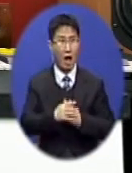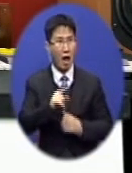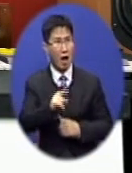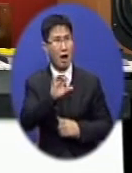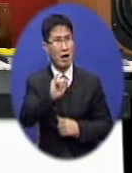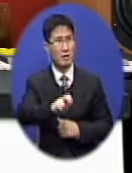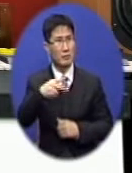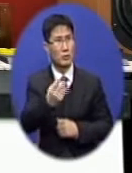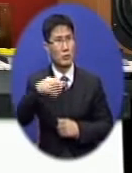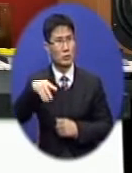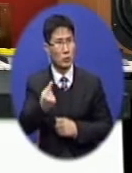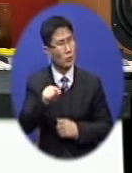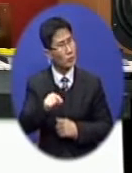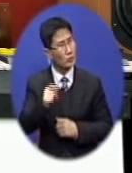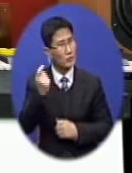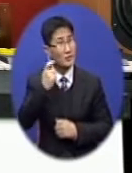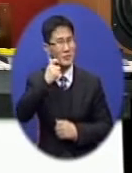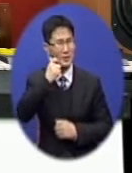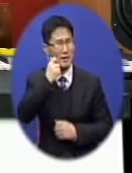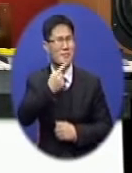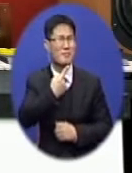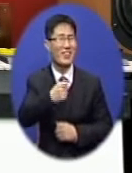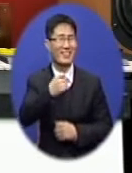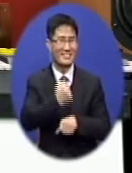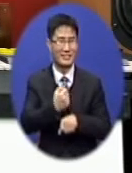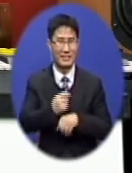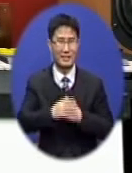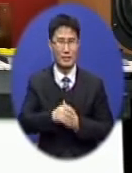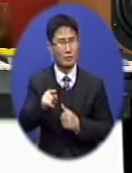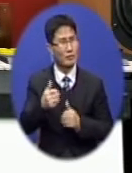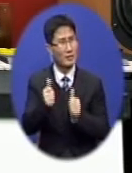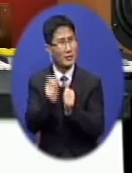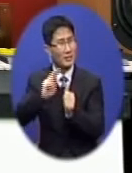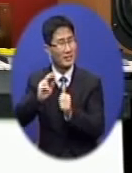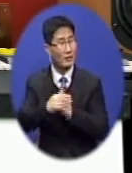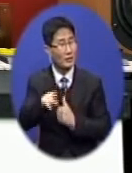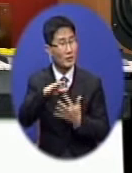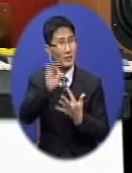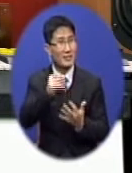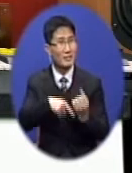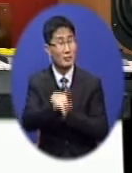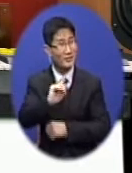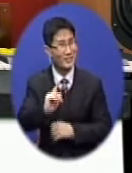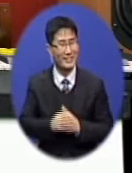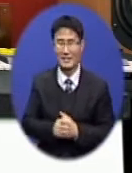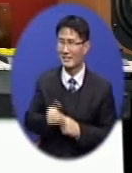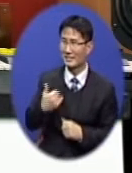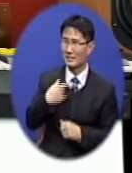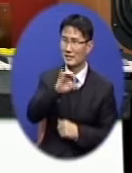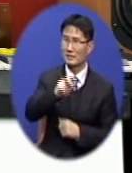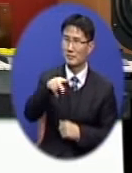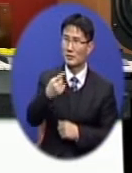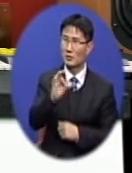아, 인동초라는 노래도 또 듣지도 못하고 할 뻔했네. 남자 노래인데 그 노래를 선택하신 이유가 있으세요? 네.